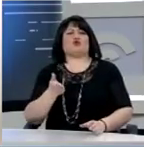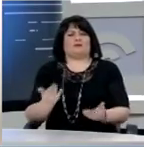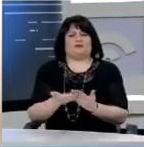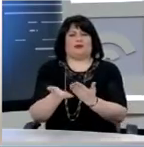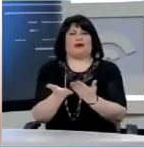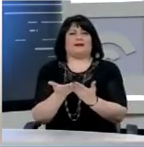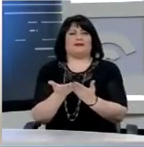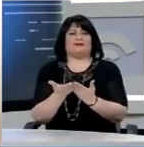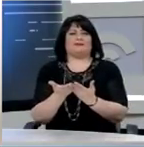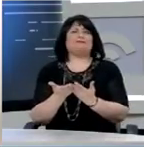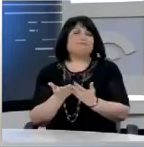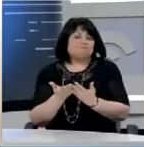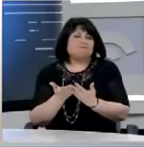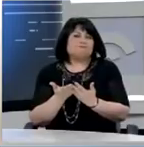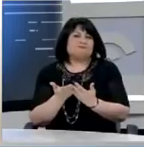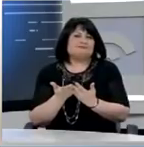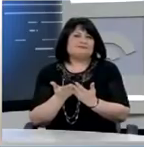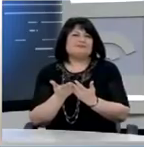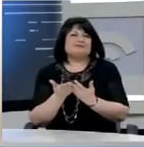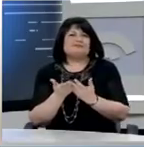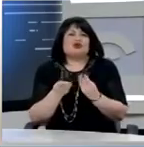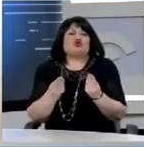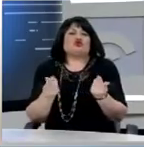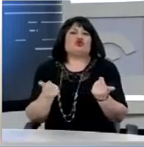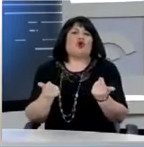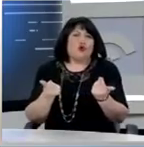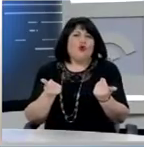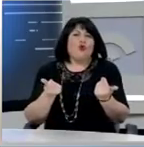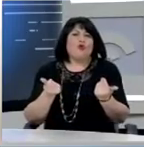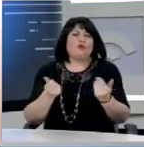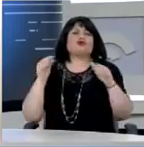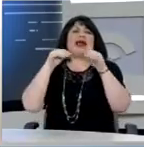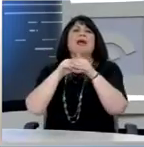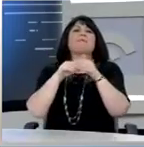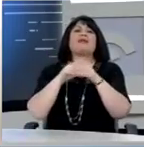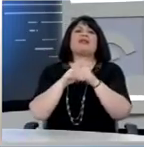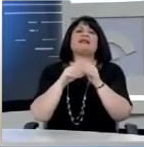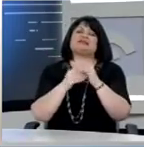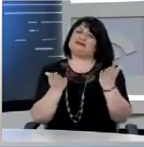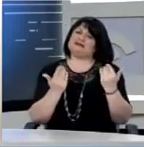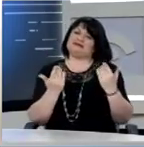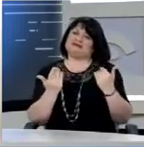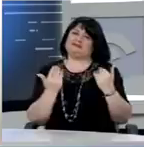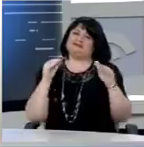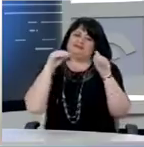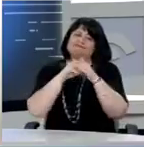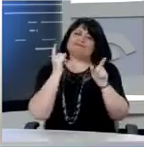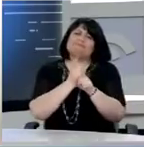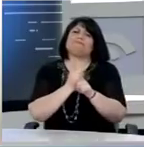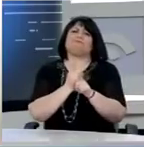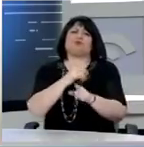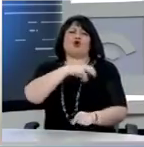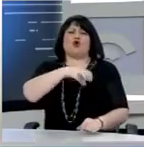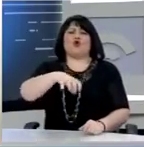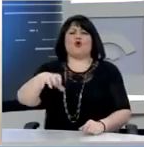κίνητρο, ισχυρότατο μέσο υπέρ των επενδύσεων και ιδιαίτερα σε κλάδους που